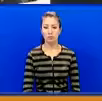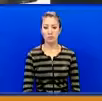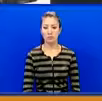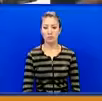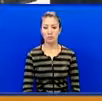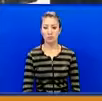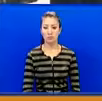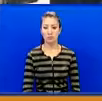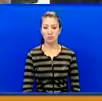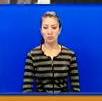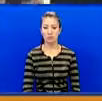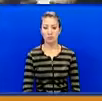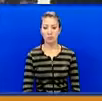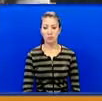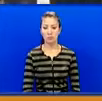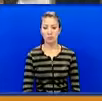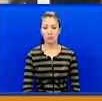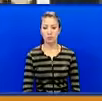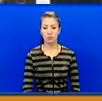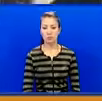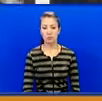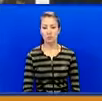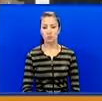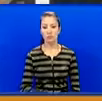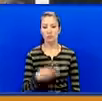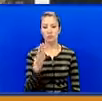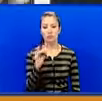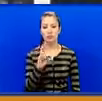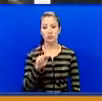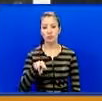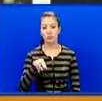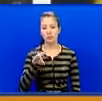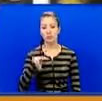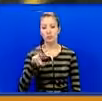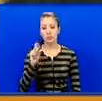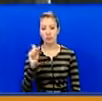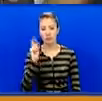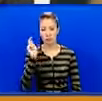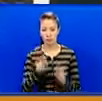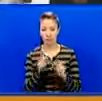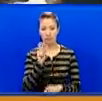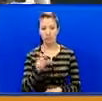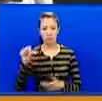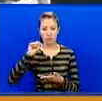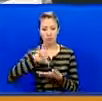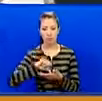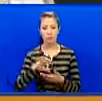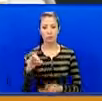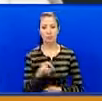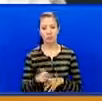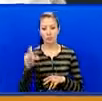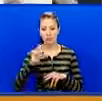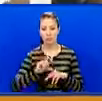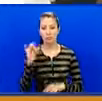Шымкент Плазаға келген бүкіл көрермендер десек болады, қатысушылар өте керемет әсер алды, оларға өте қызықты болды.